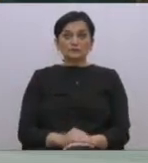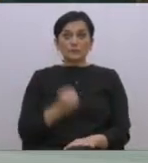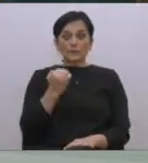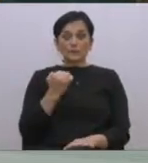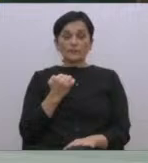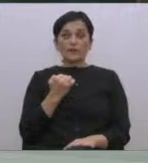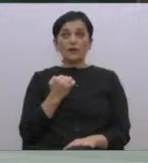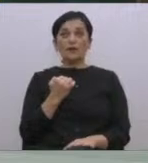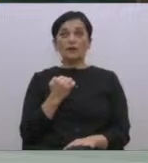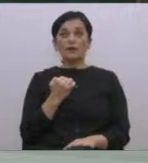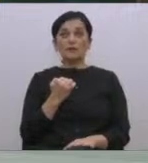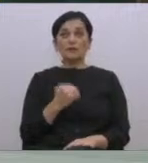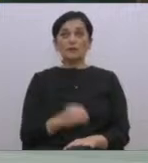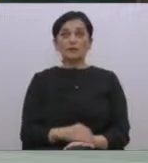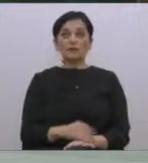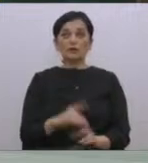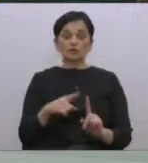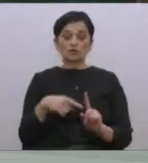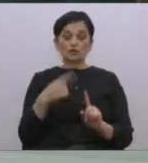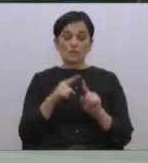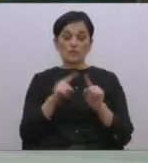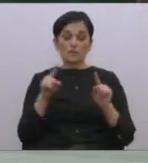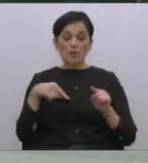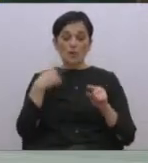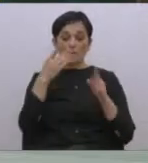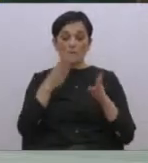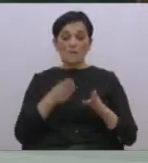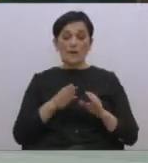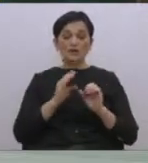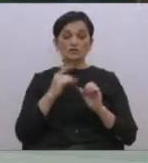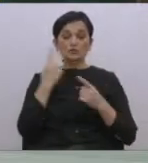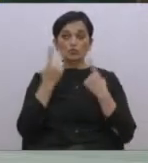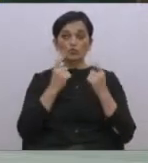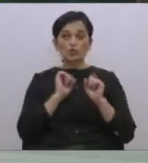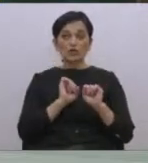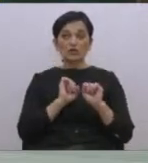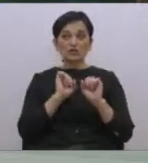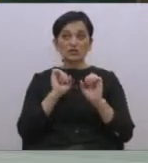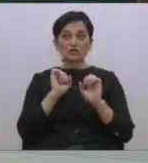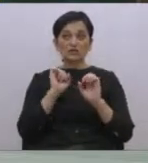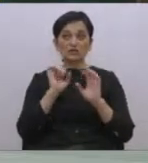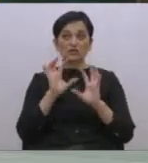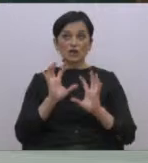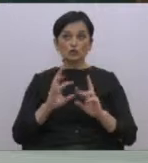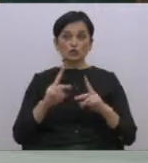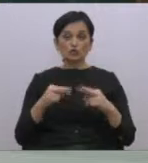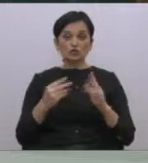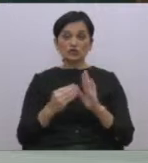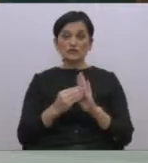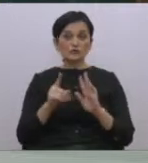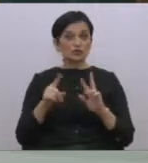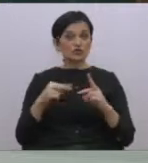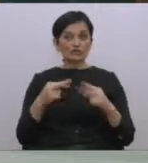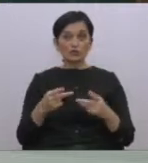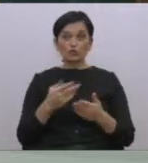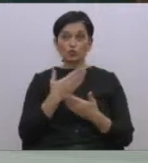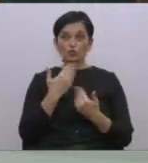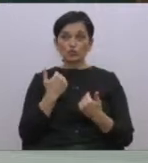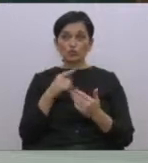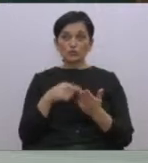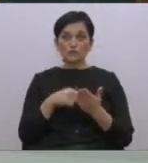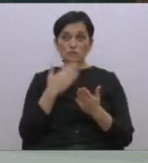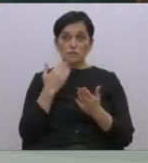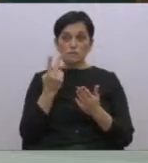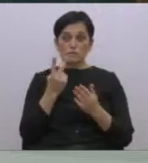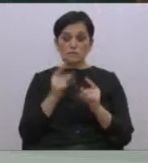მადლობთ შემდეგი ამ პაკეტში პერსონალ მონაცემზე დაცვის შესახებ კანონში ცვლილება არ განხორციელებულა ცვლილება ხვდები არ არის